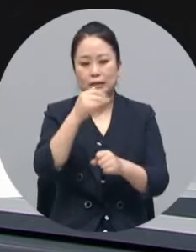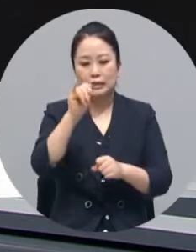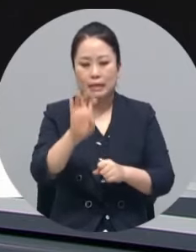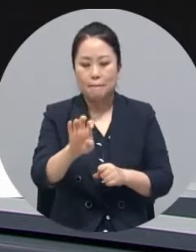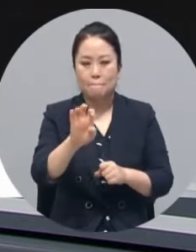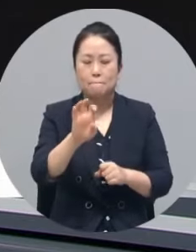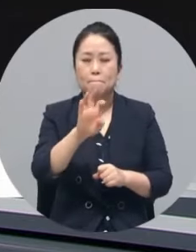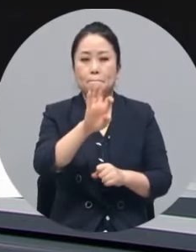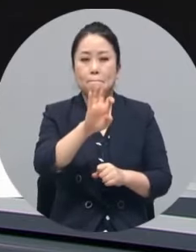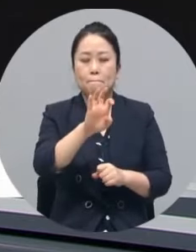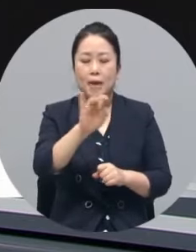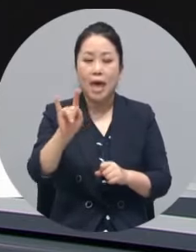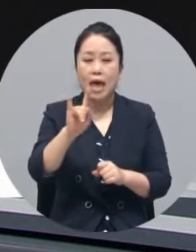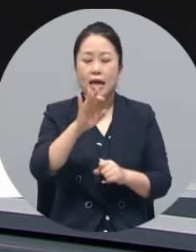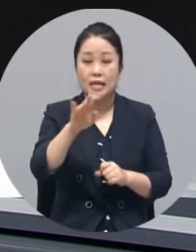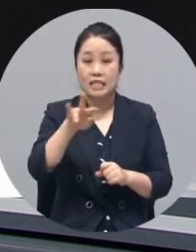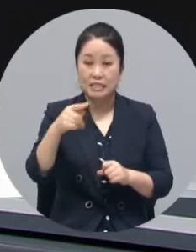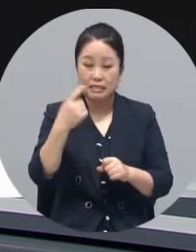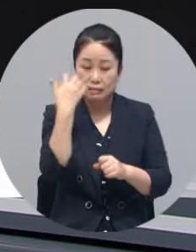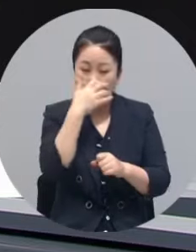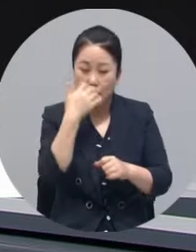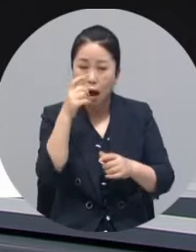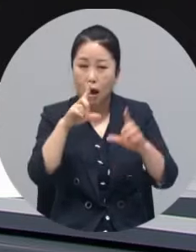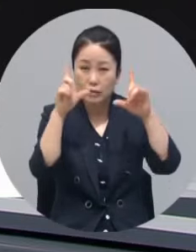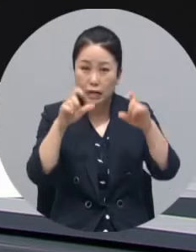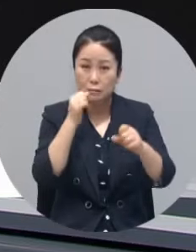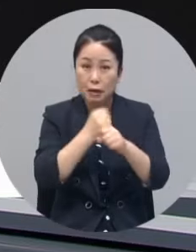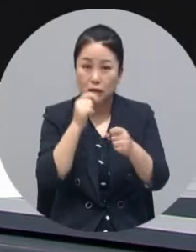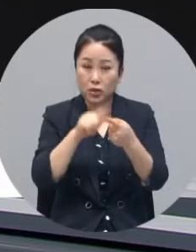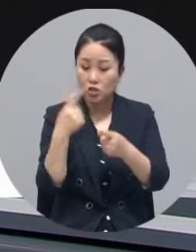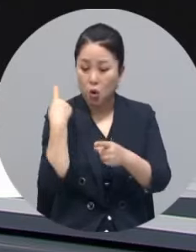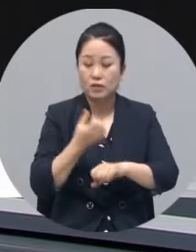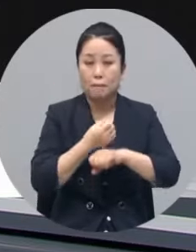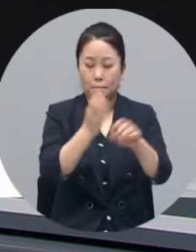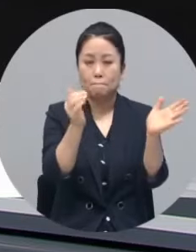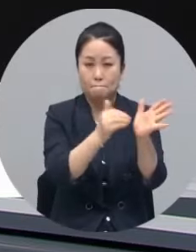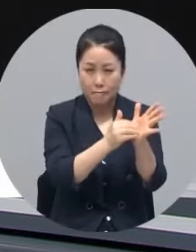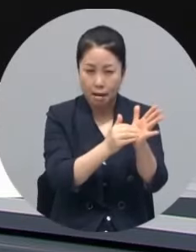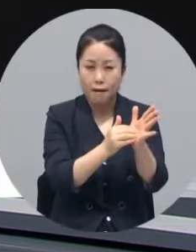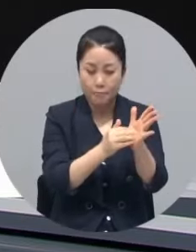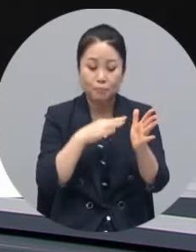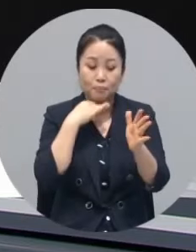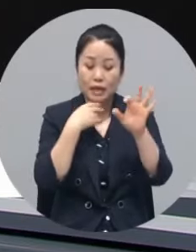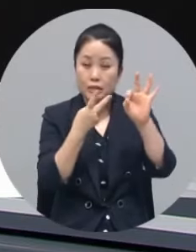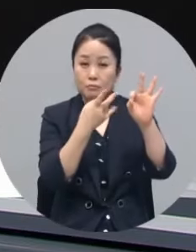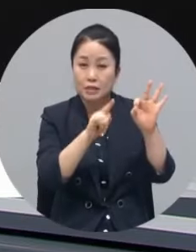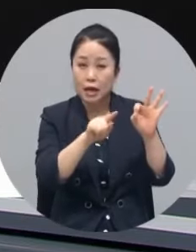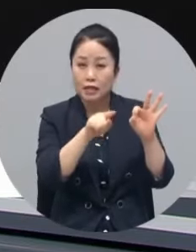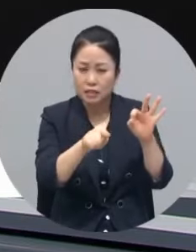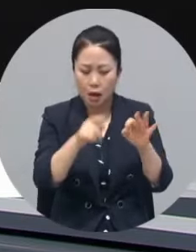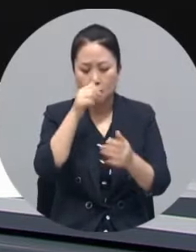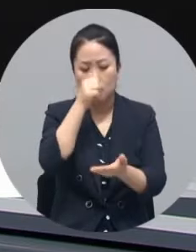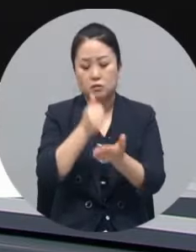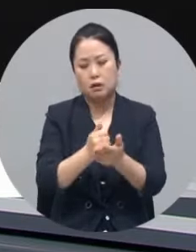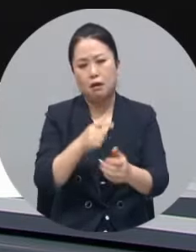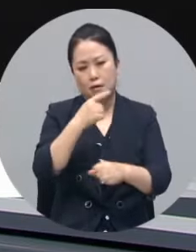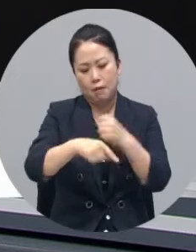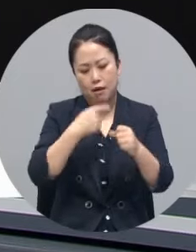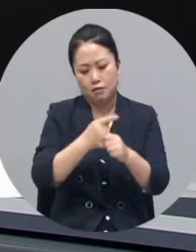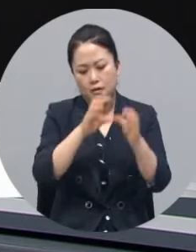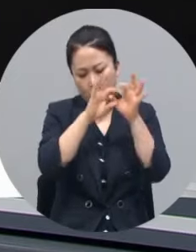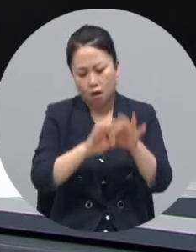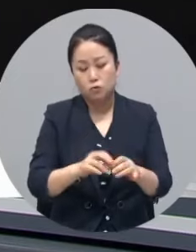적발된 사건 어제 저희 뉴스를 통해서 전해드렸습니다 이렇게 10대들의 디페이 범죄는 매년 늘고 있는데